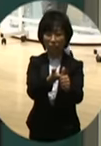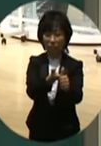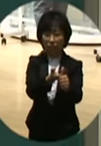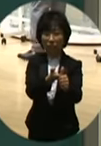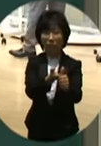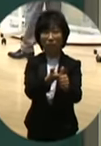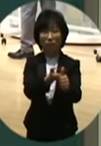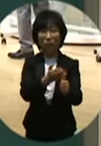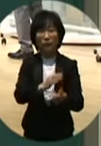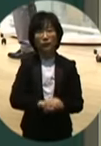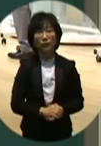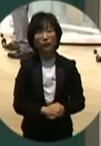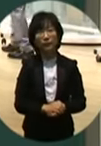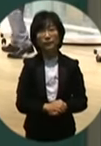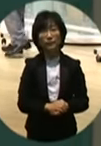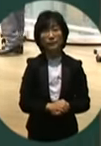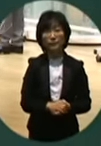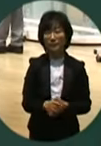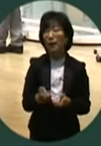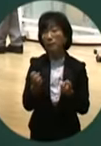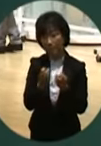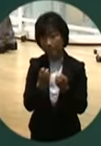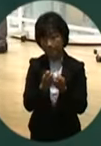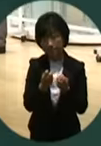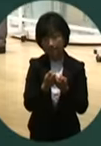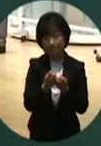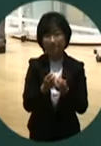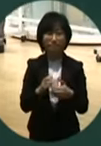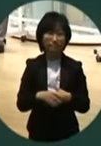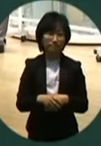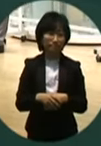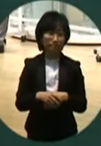heaven. 이게 방법입니다. That's our method.